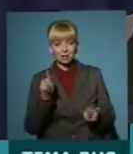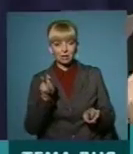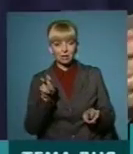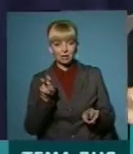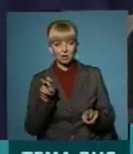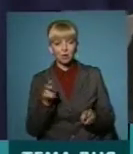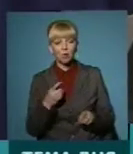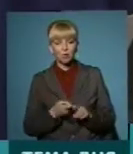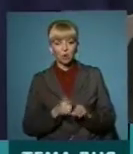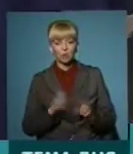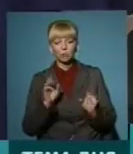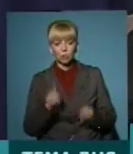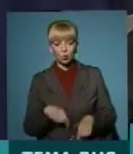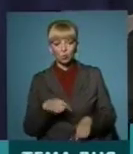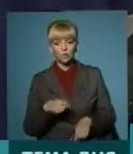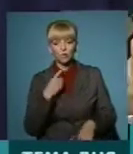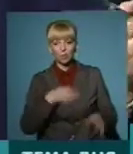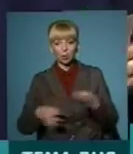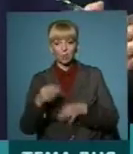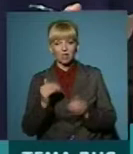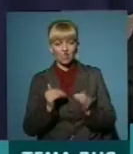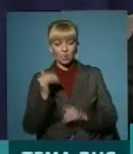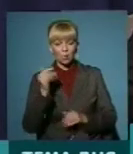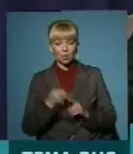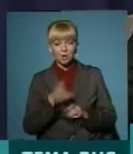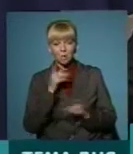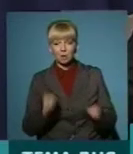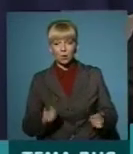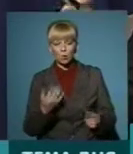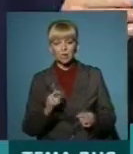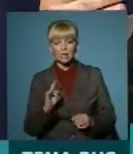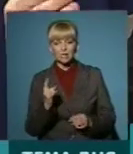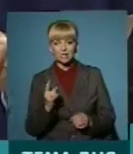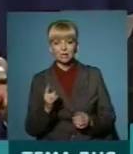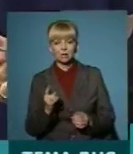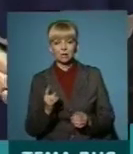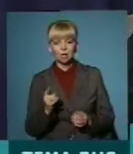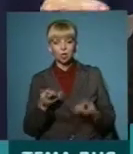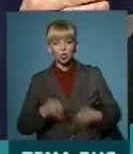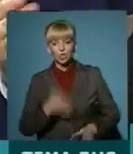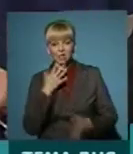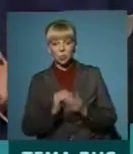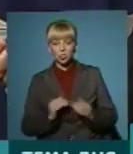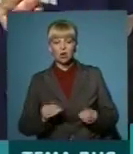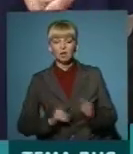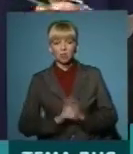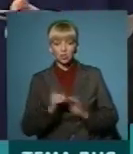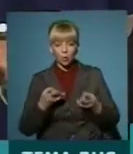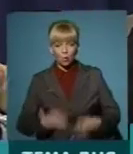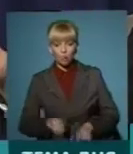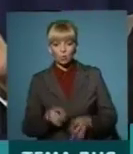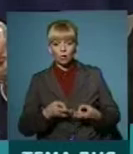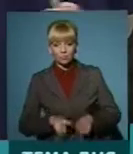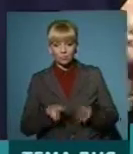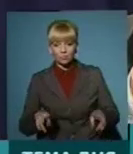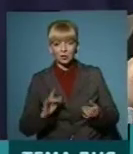Значить, об этом зараз теж ведеться вопрос наверху. А якраз це той самий період, коли діти рожають своїх дітей, починають рожати. І у них